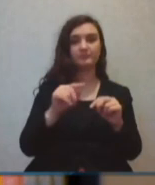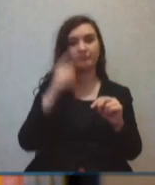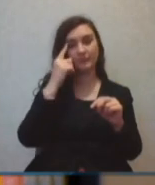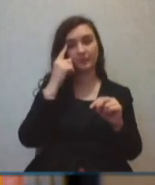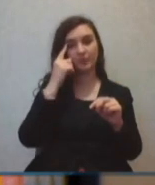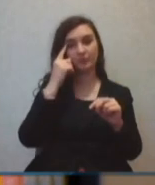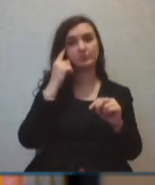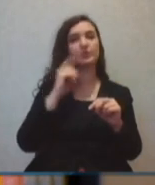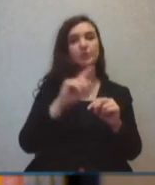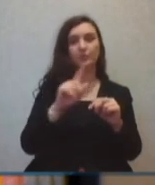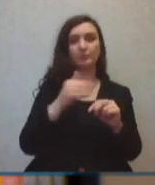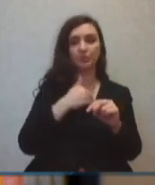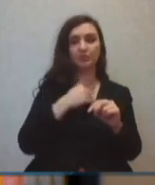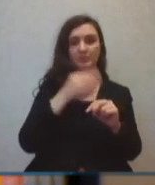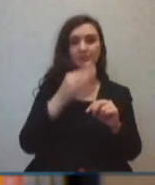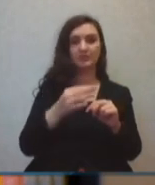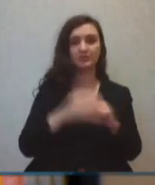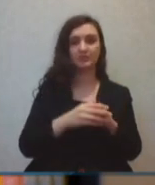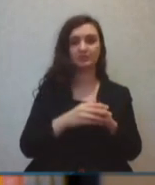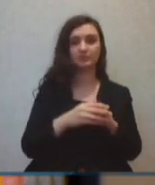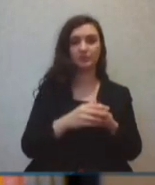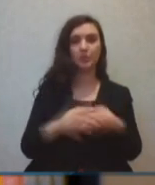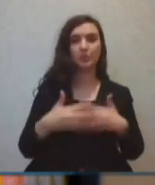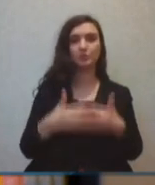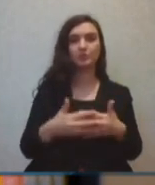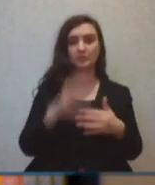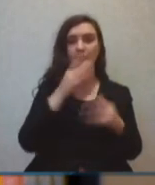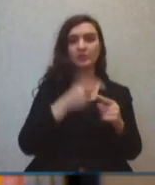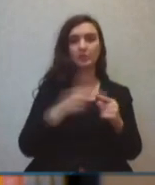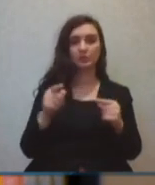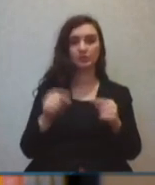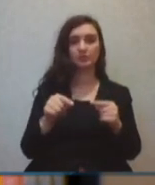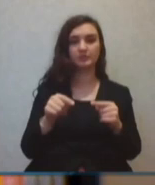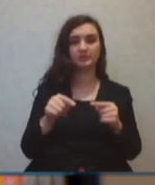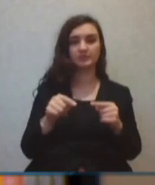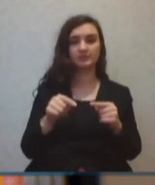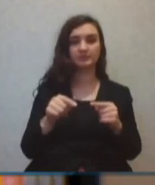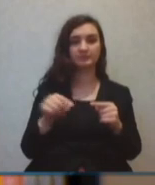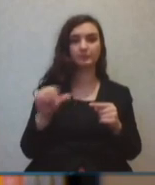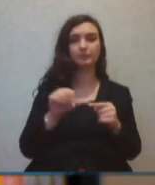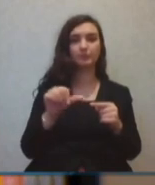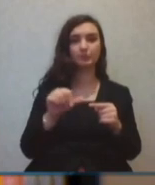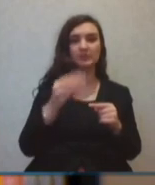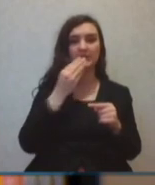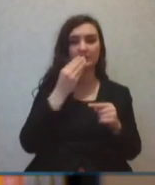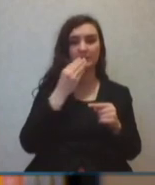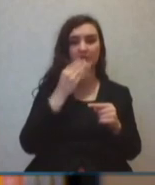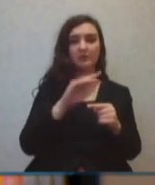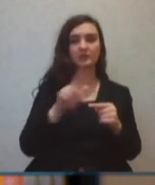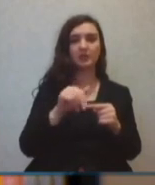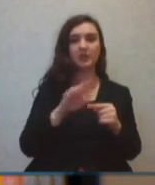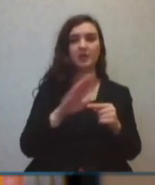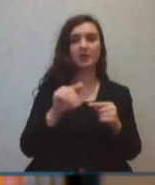ფიქრობდი, რომ მინდოდა მეთქვა, რომ ორსულობის პერიოდში ცუდი კვება და